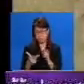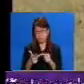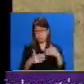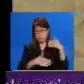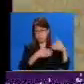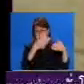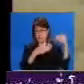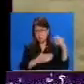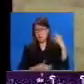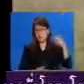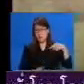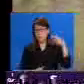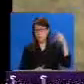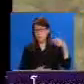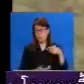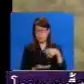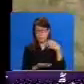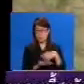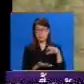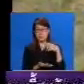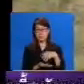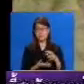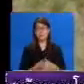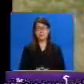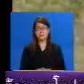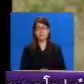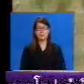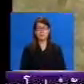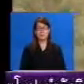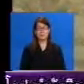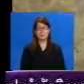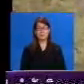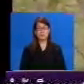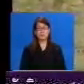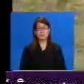ราศรีปัจฉิมสถานีวิทยุโทรทัศน์แห่งประเทศไทยรายงาน